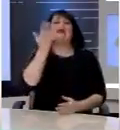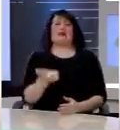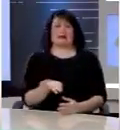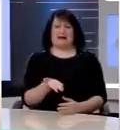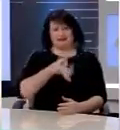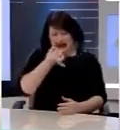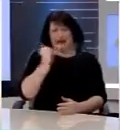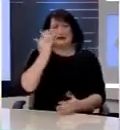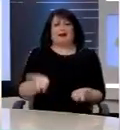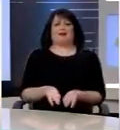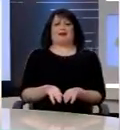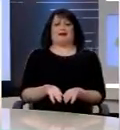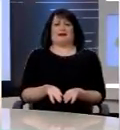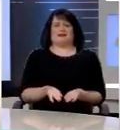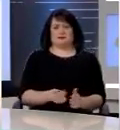πιστεύουν.